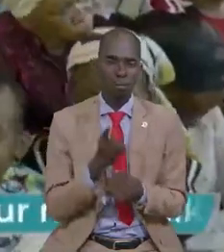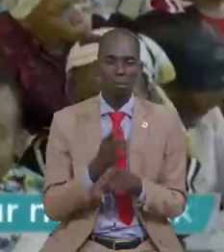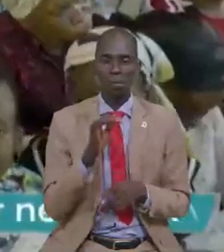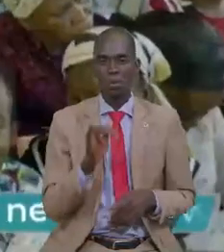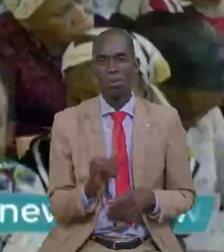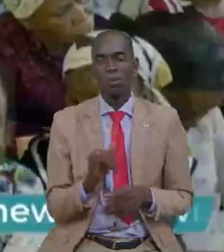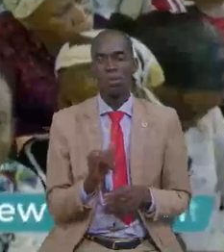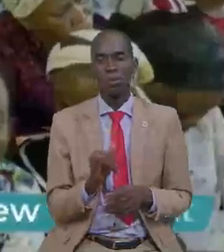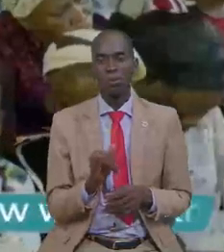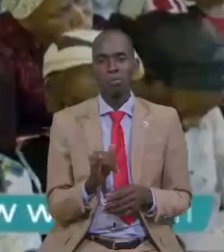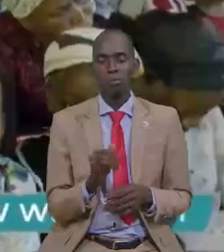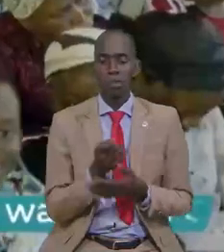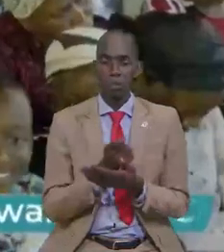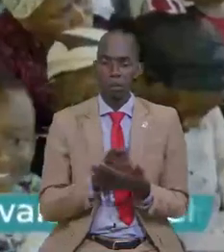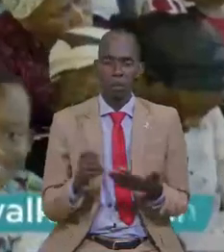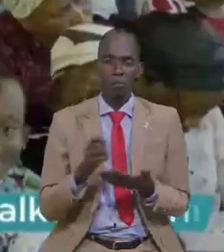Prions le Seigneur.